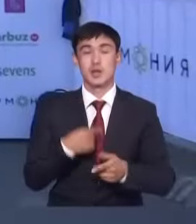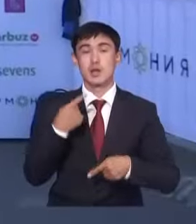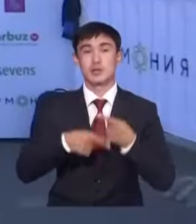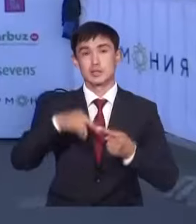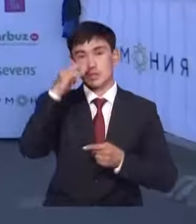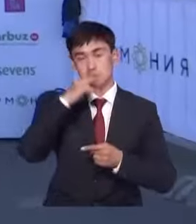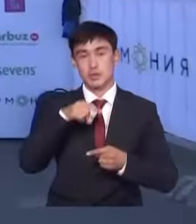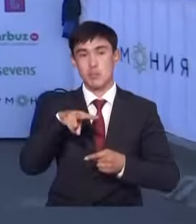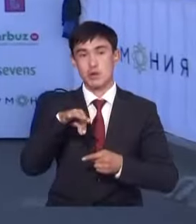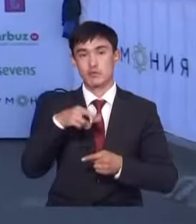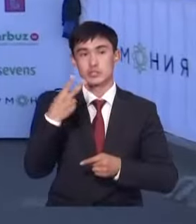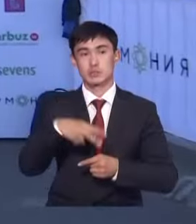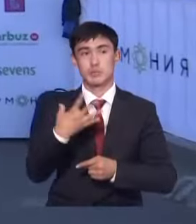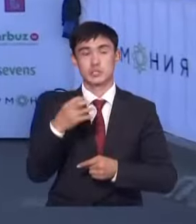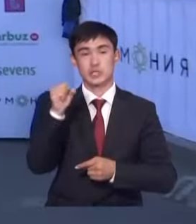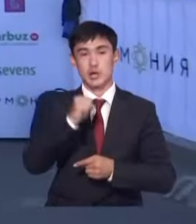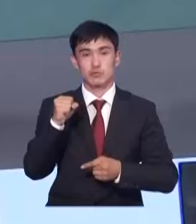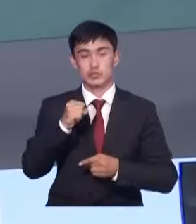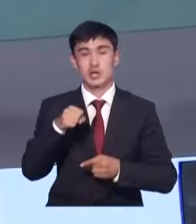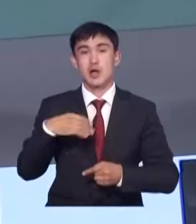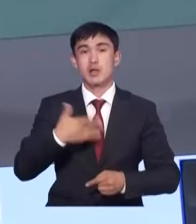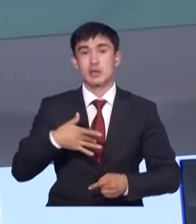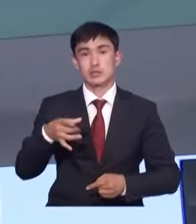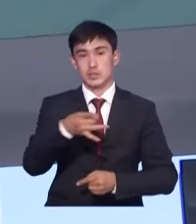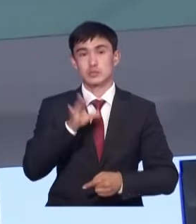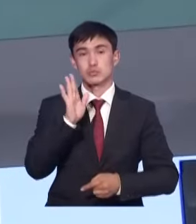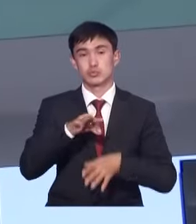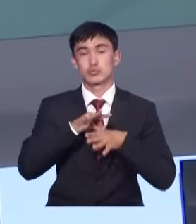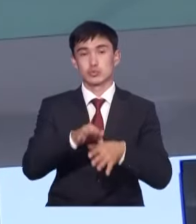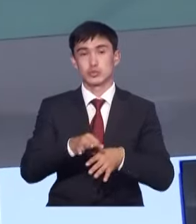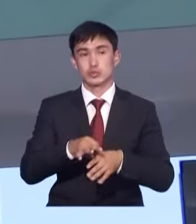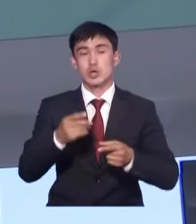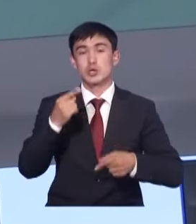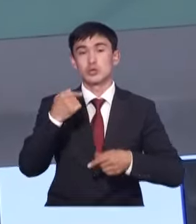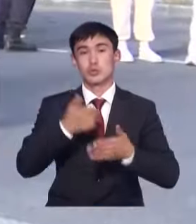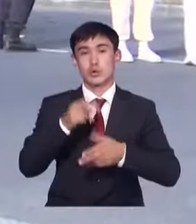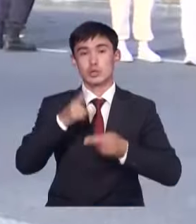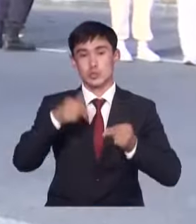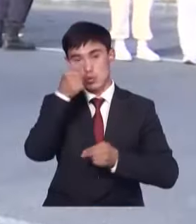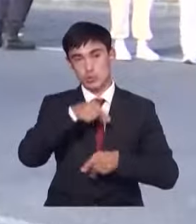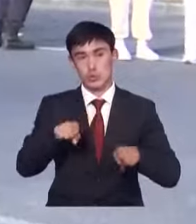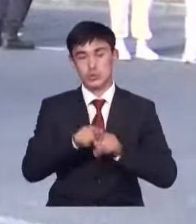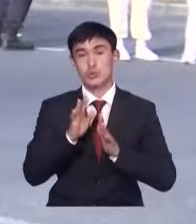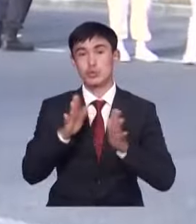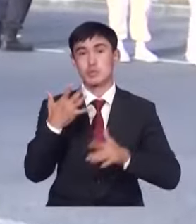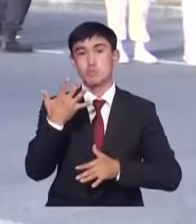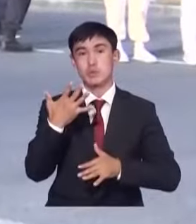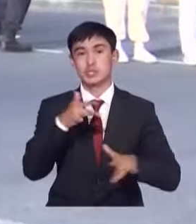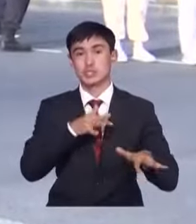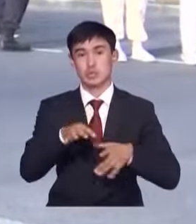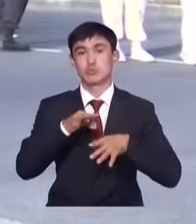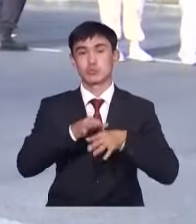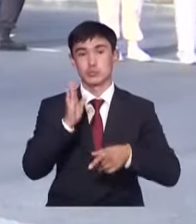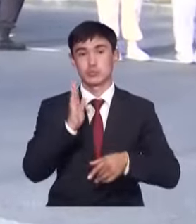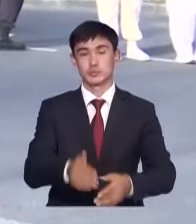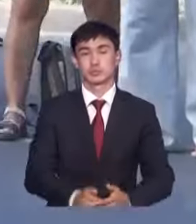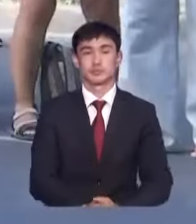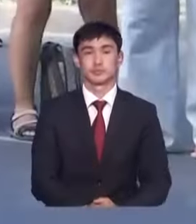қазақ марафоны 25 тамыз күні Тараз қаласында өтеді. Ұйымдастырушылар жыл соңына дейін осындай ауқымды 5 шара өткізуді жоспарлап